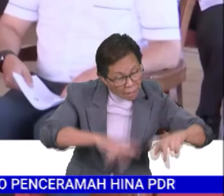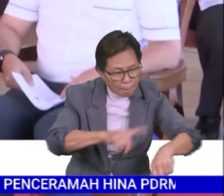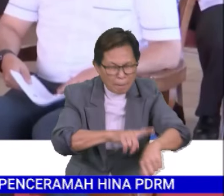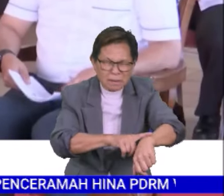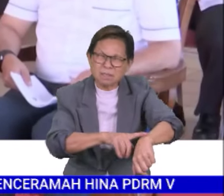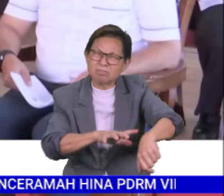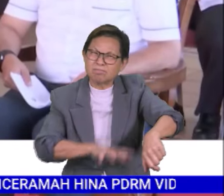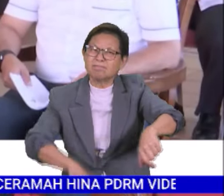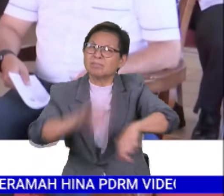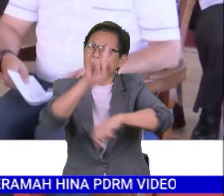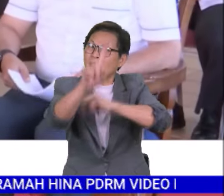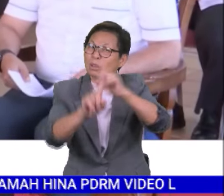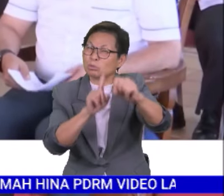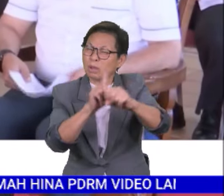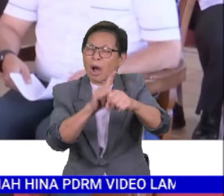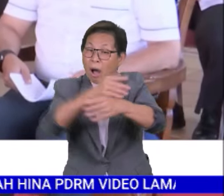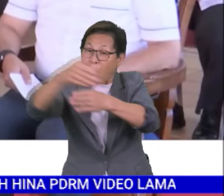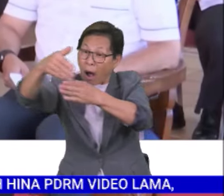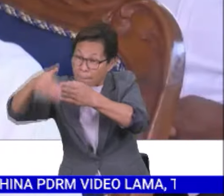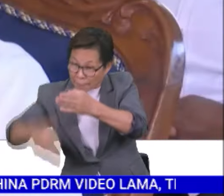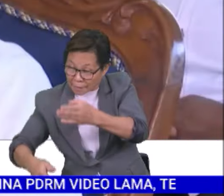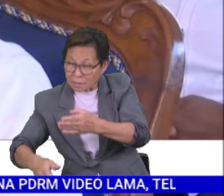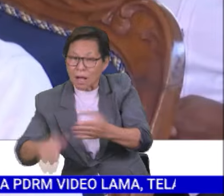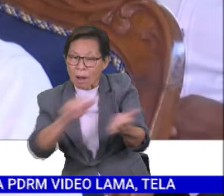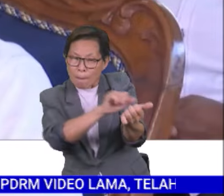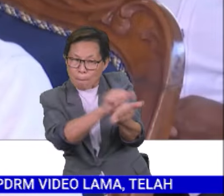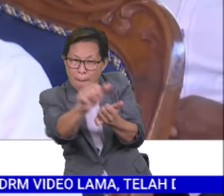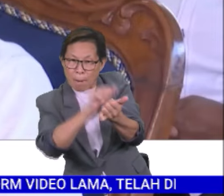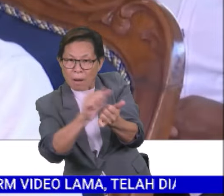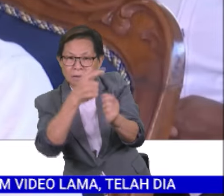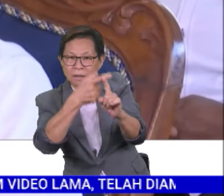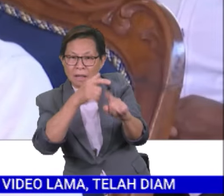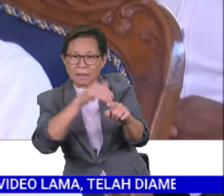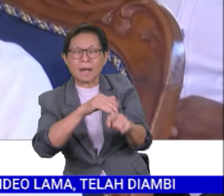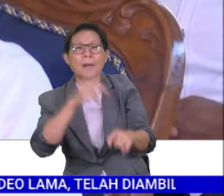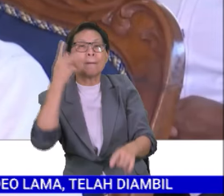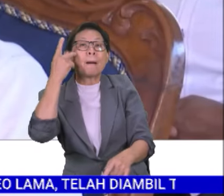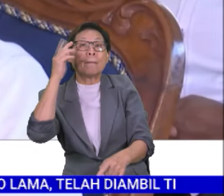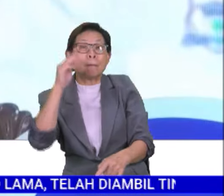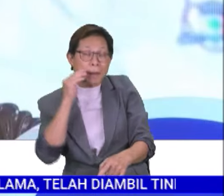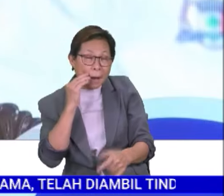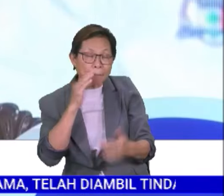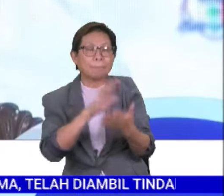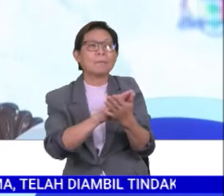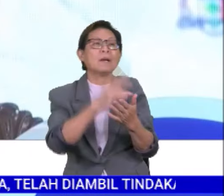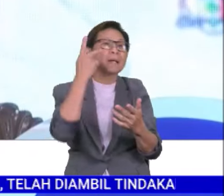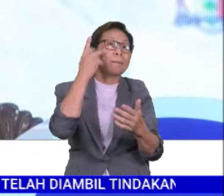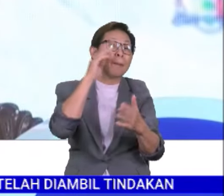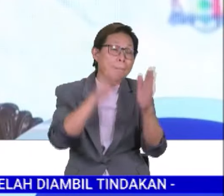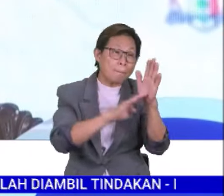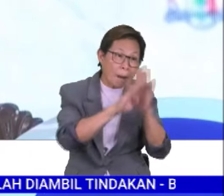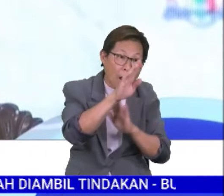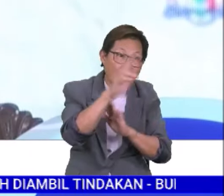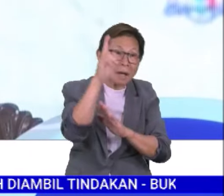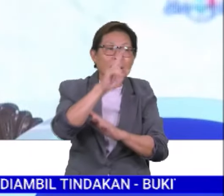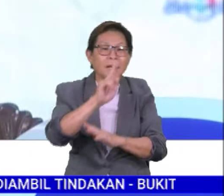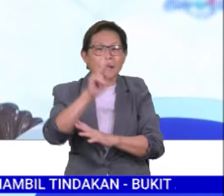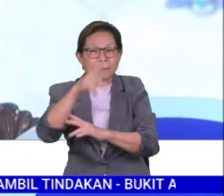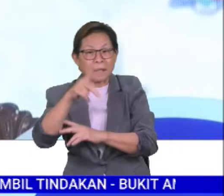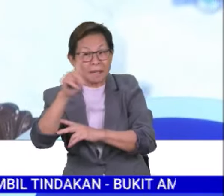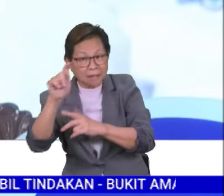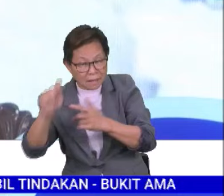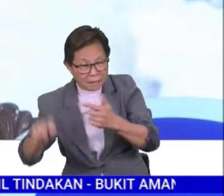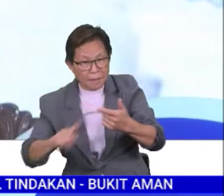masa kira-kira setahun itu selesai, kelulusan daripada beberapa kementerian termasuk Kementerian Pembangunan, Kerajaan Tempatan